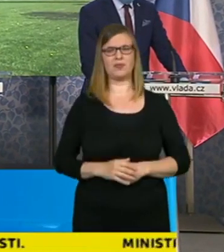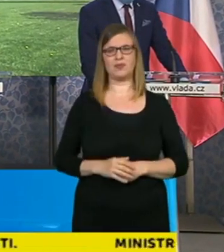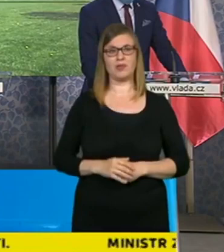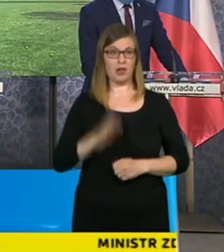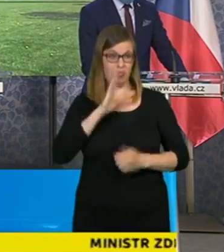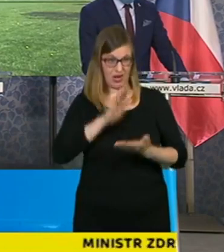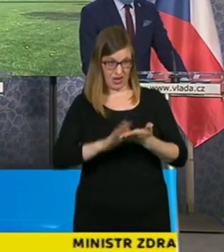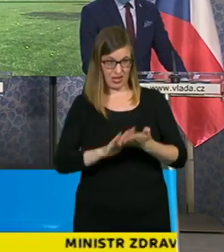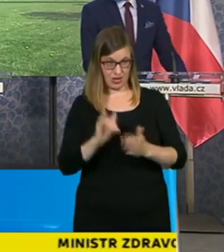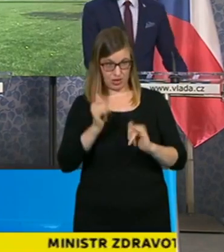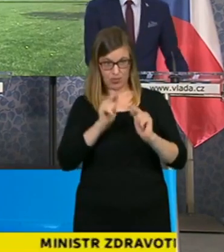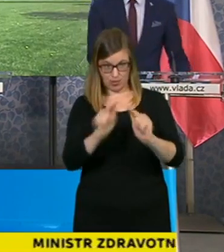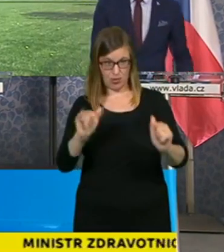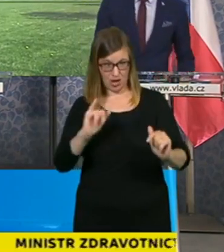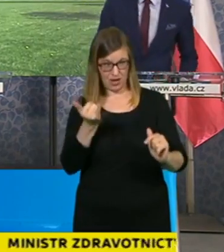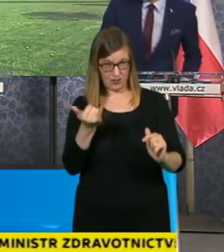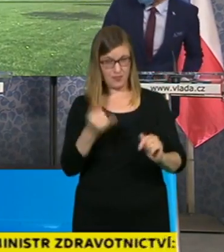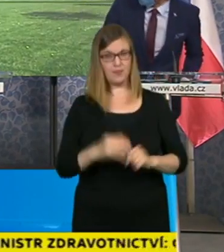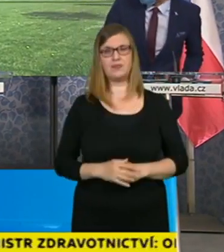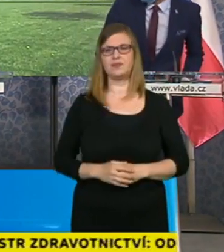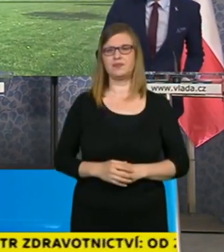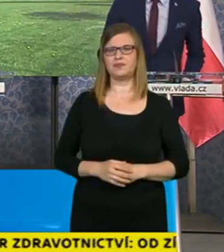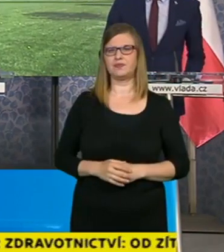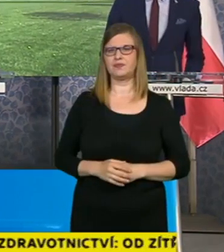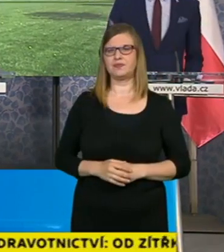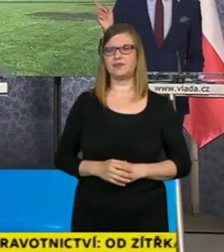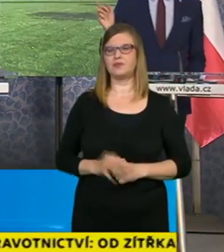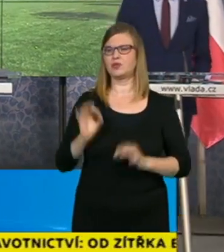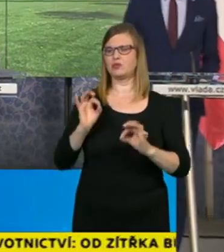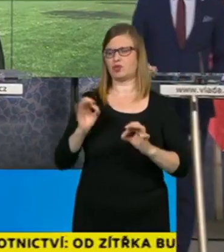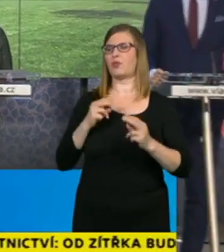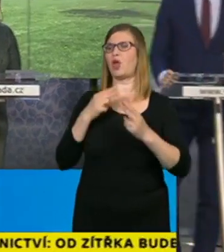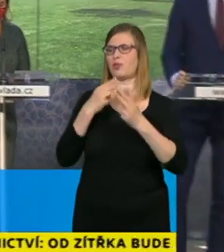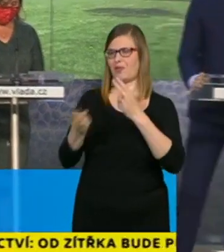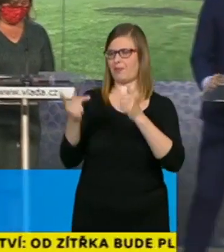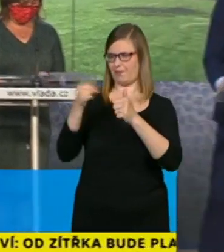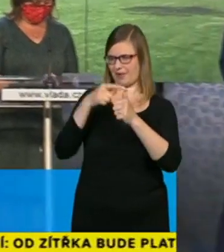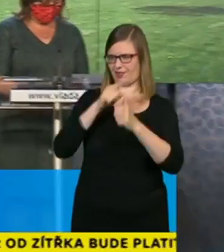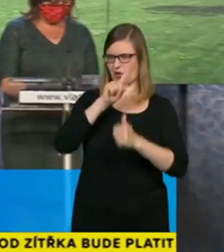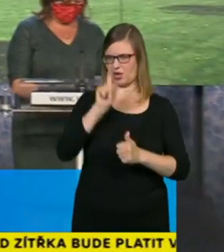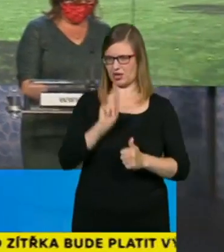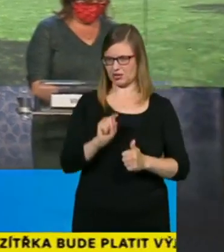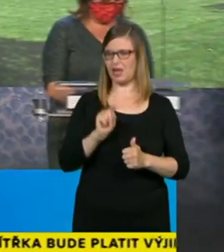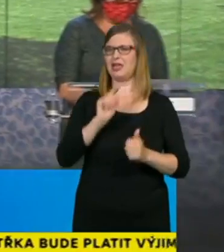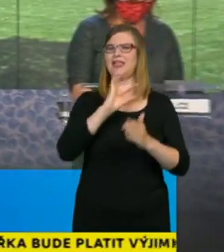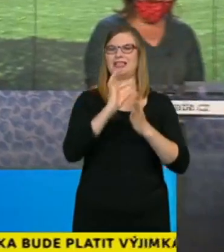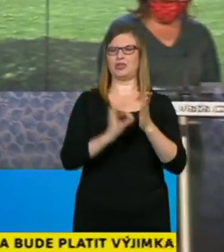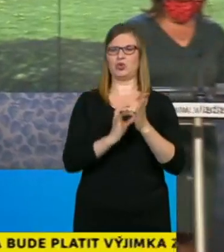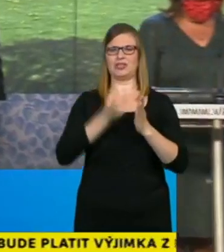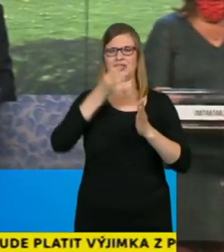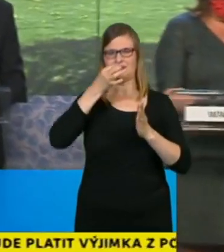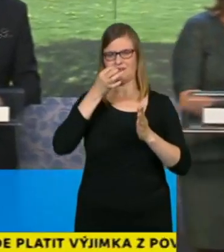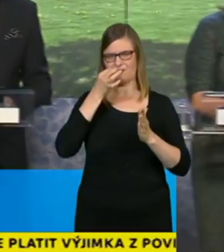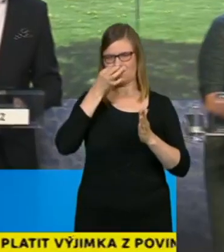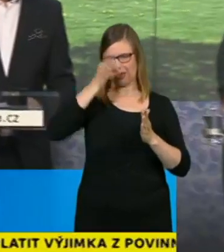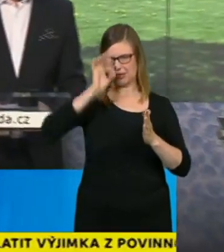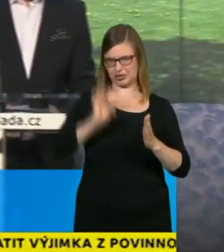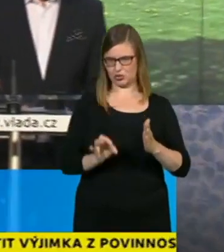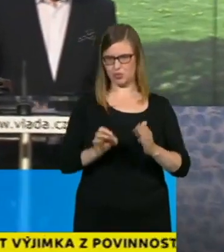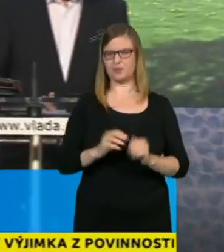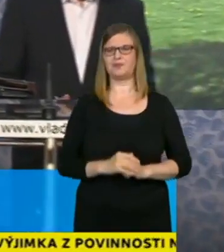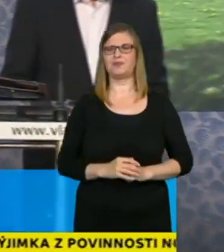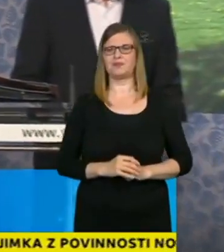Já mohu zareagovat, tak co se týká situace v Německu, tak tady máme poměrně přehled,